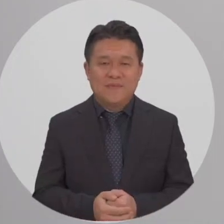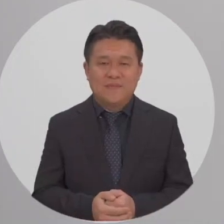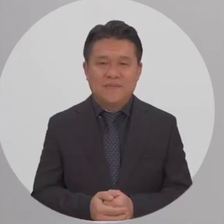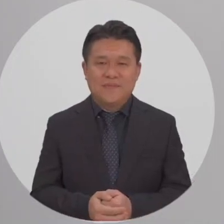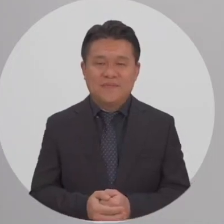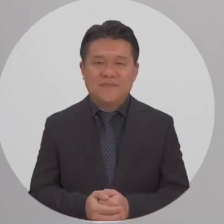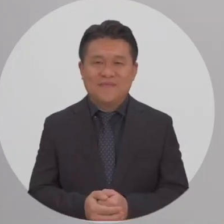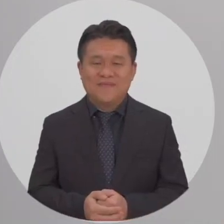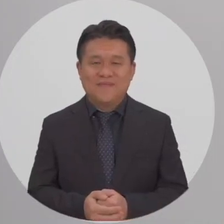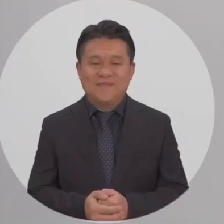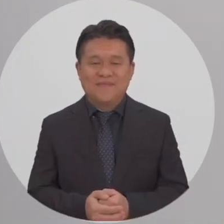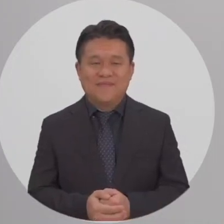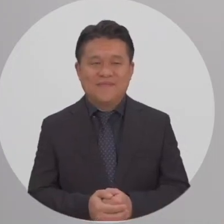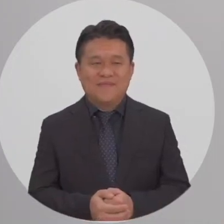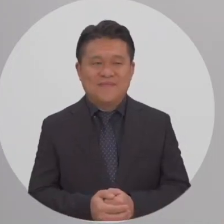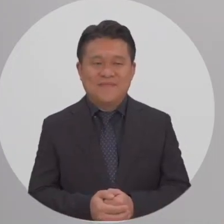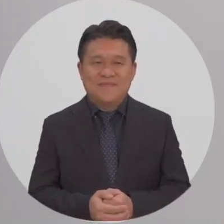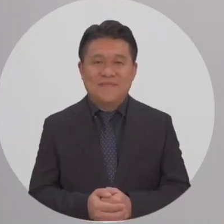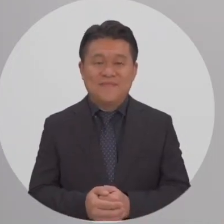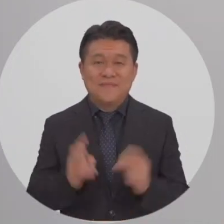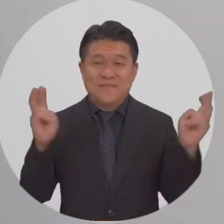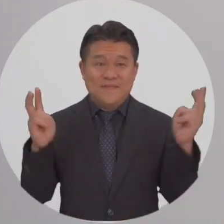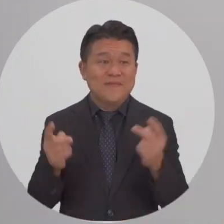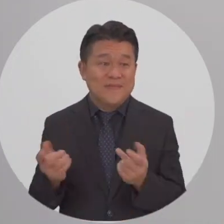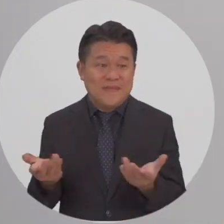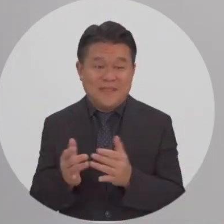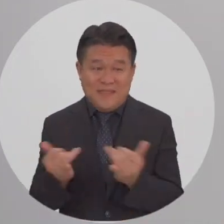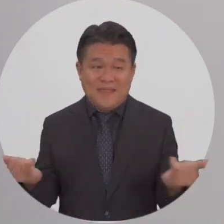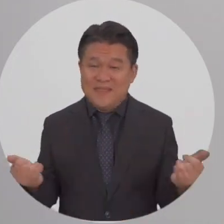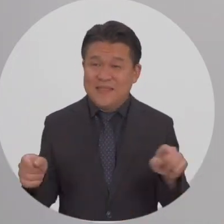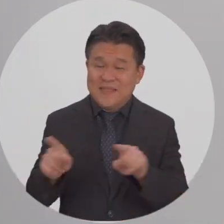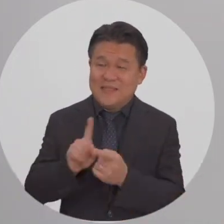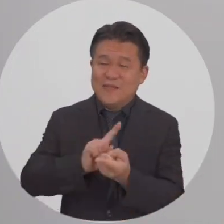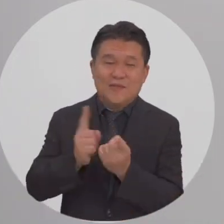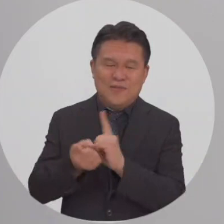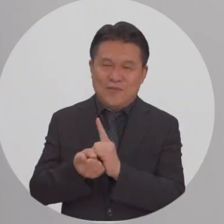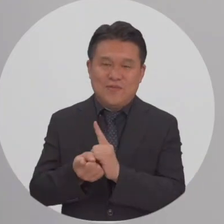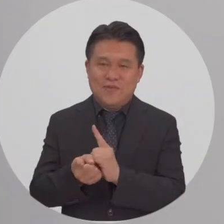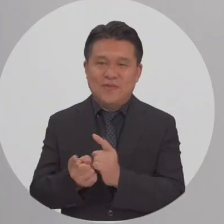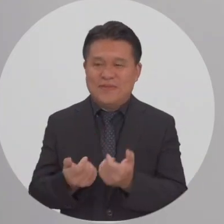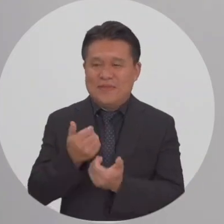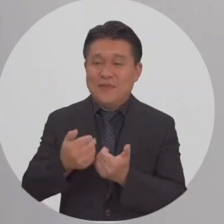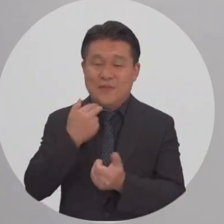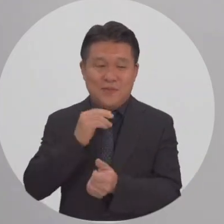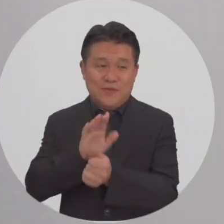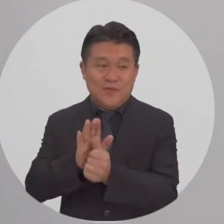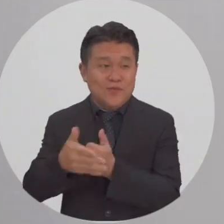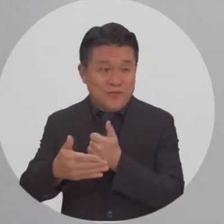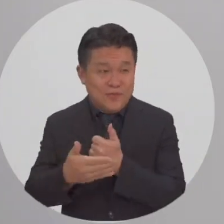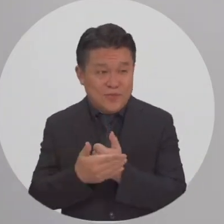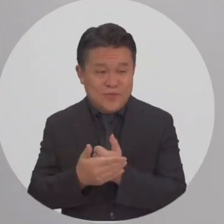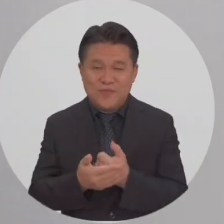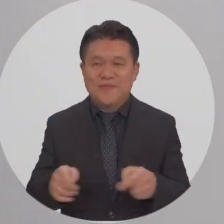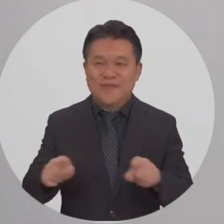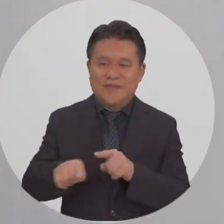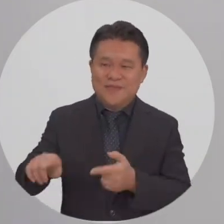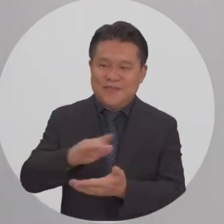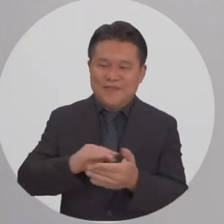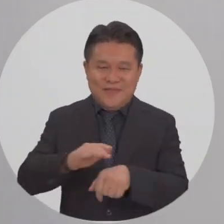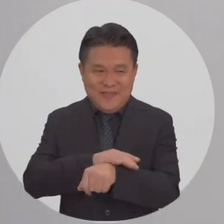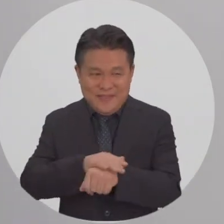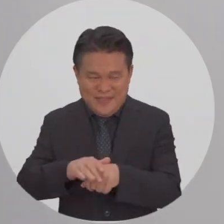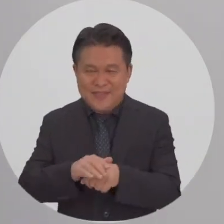일이기 때문에 지자 동료가 문제 없이 서로 도와가며